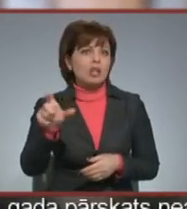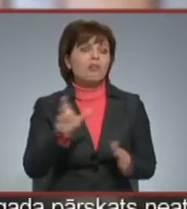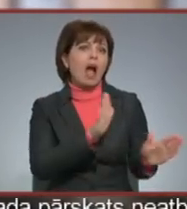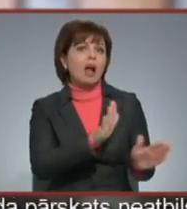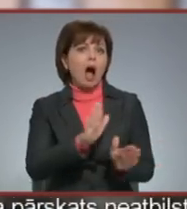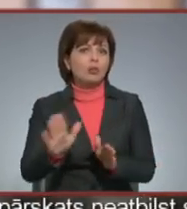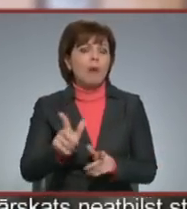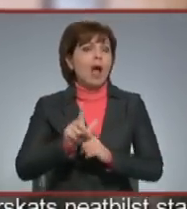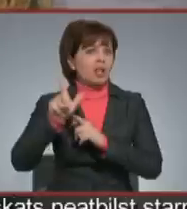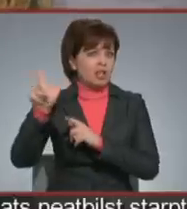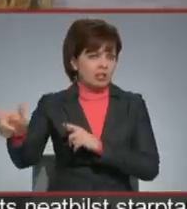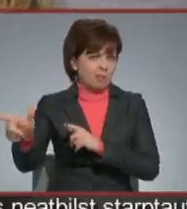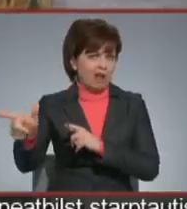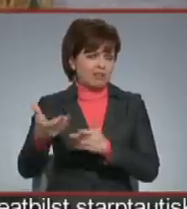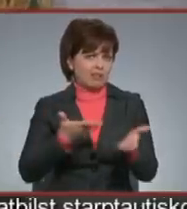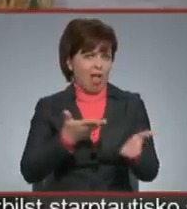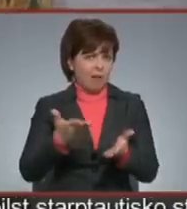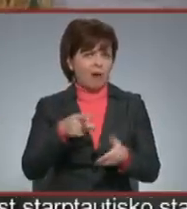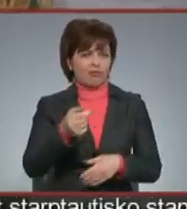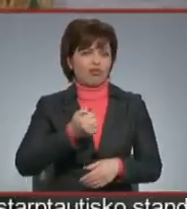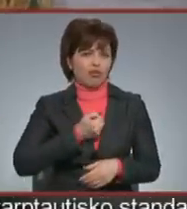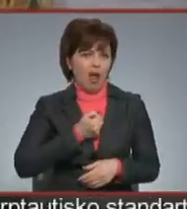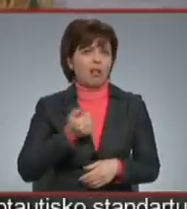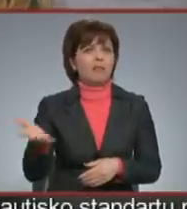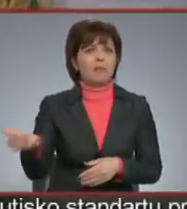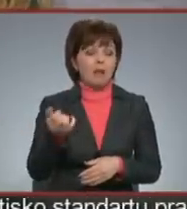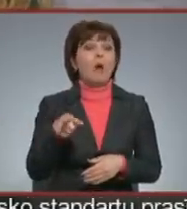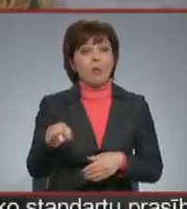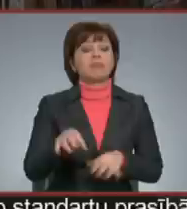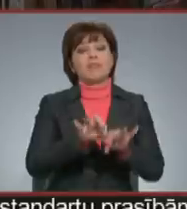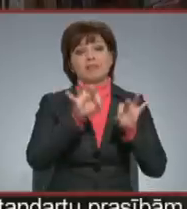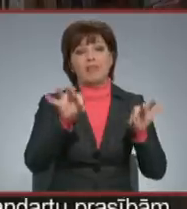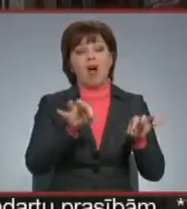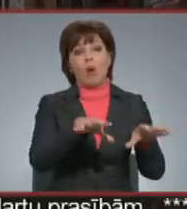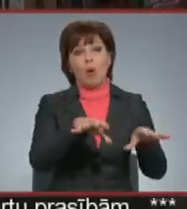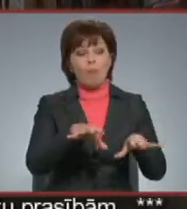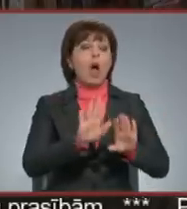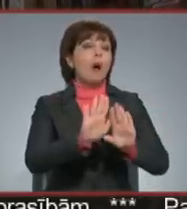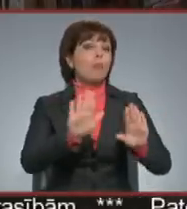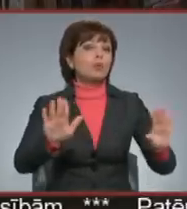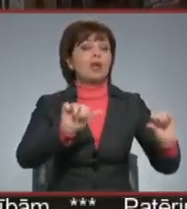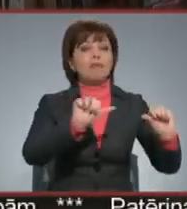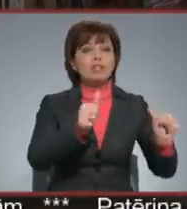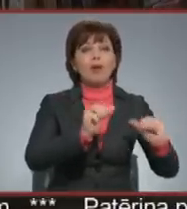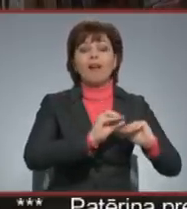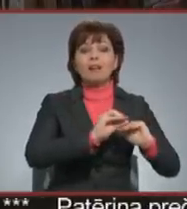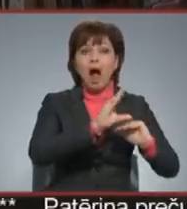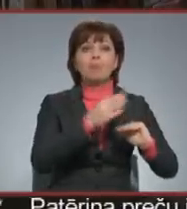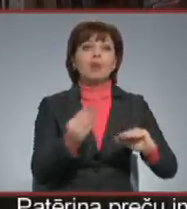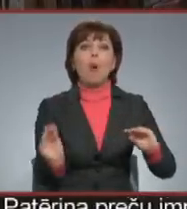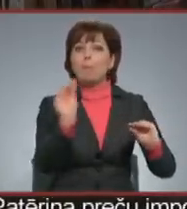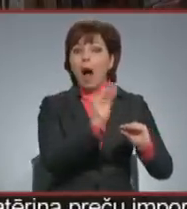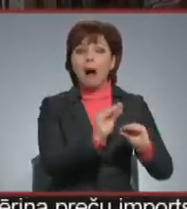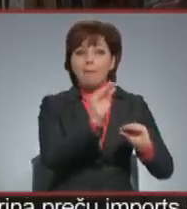senas slēpes, kļuvis žēl pieteicies paņemt un tā arī šis hobijs sācies. Līdz ar muzeja veidošanu krājums vēl papildinājies un